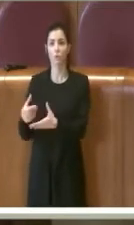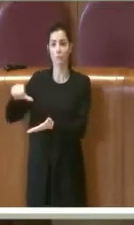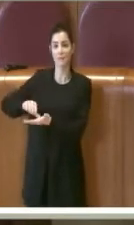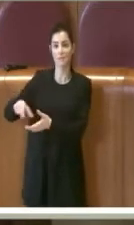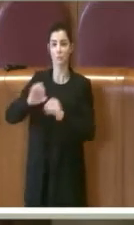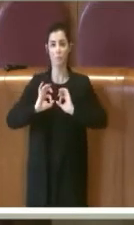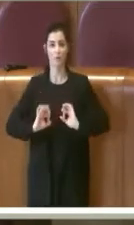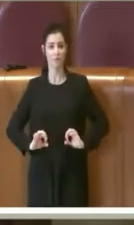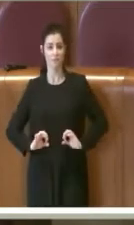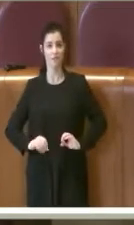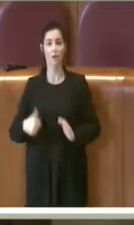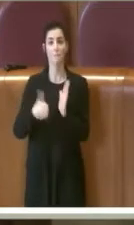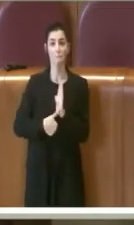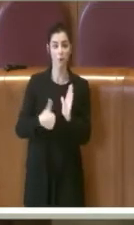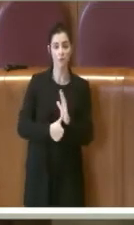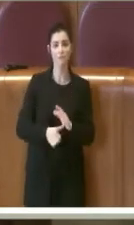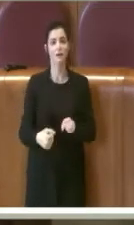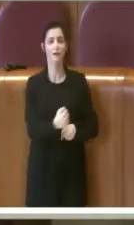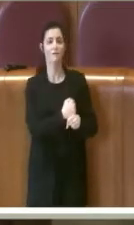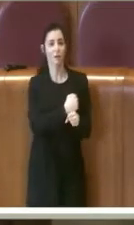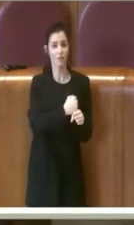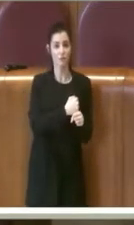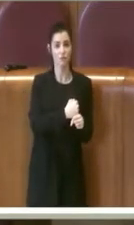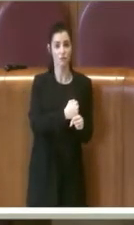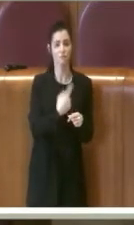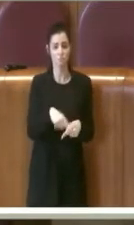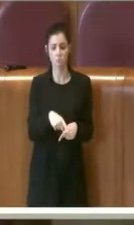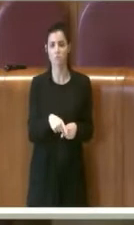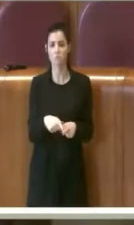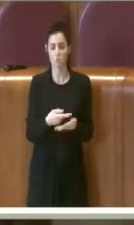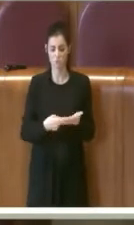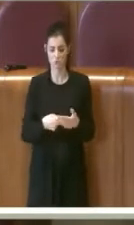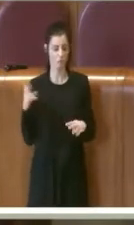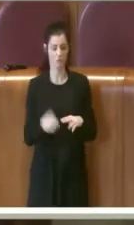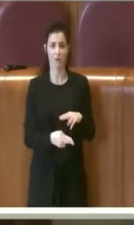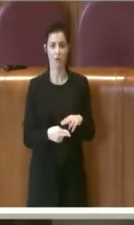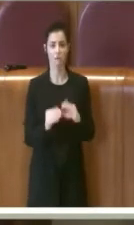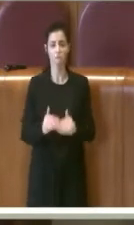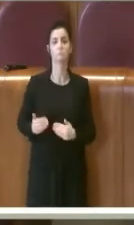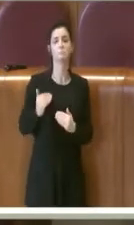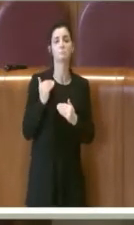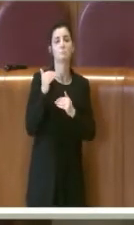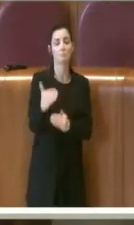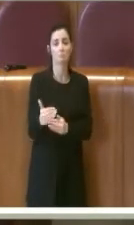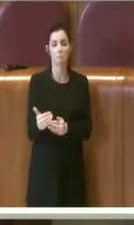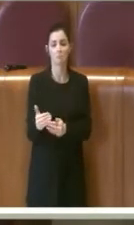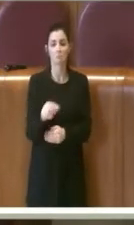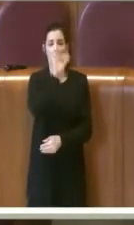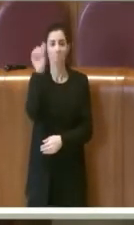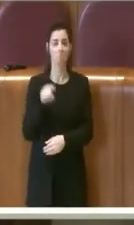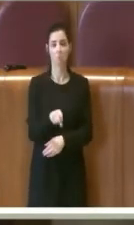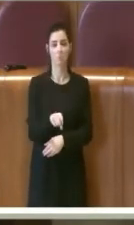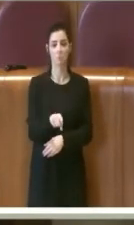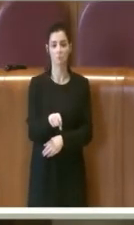polizia locale, una posta e una farmacia. Anche qui vedo tutto tagliato e rinviato chissà quando, perché queste